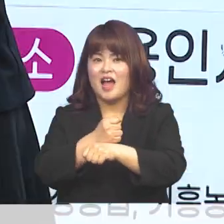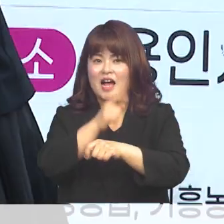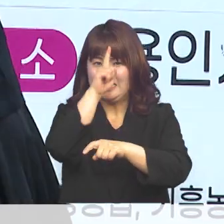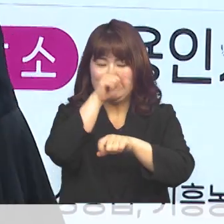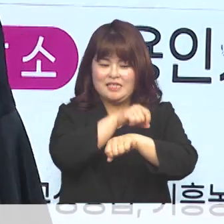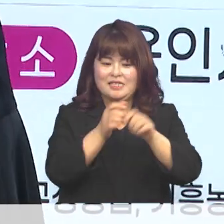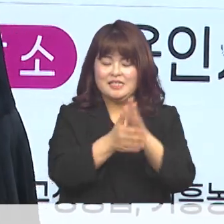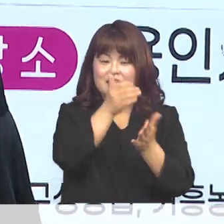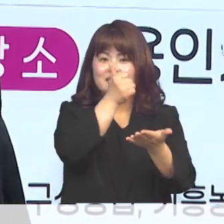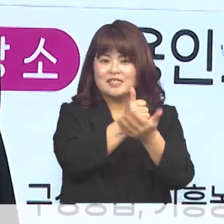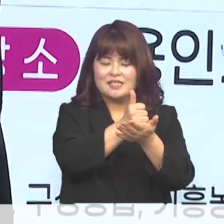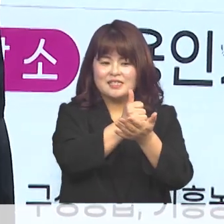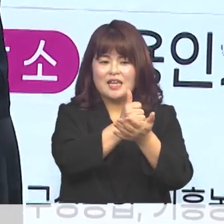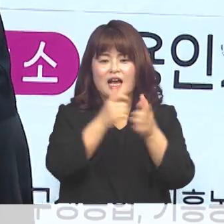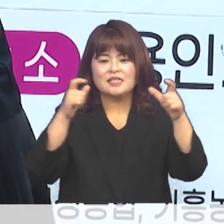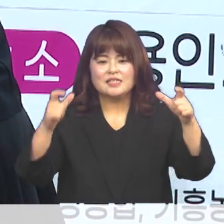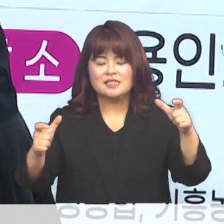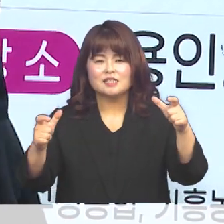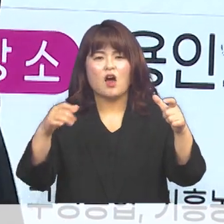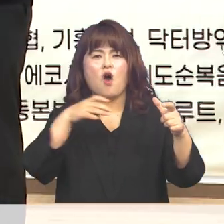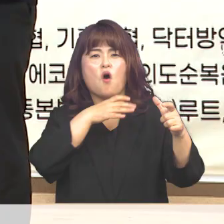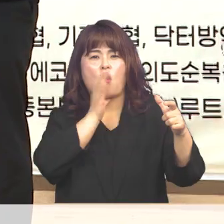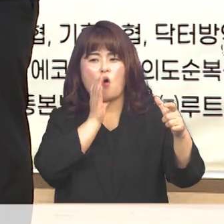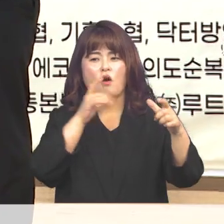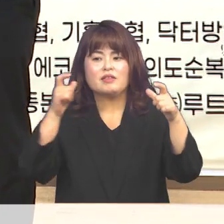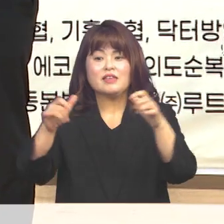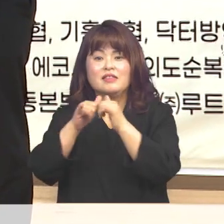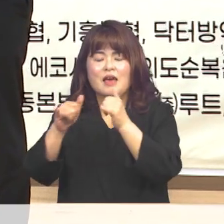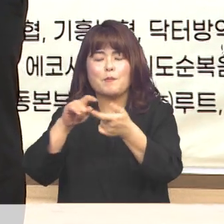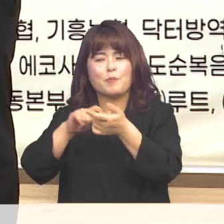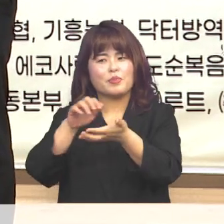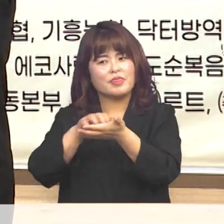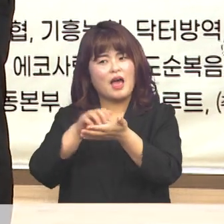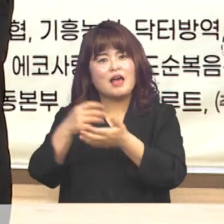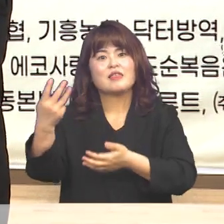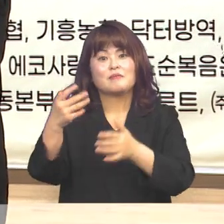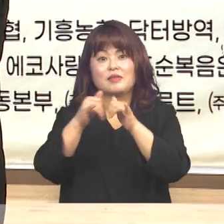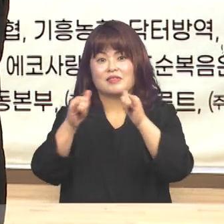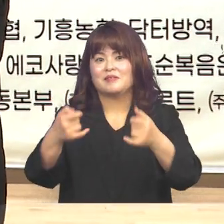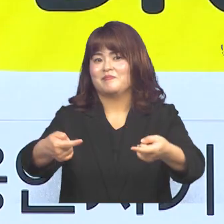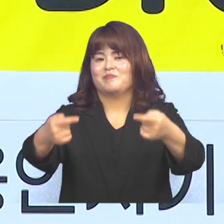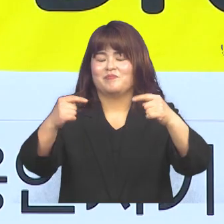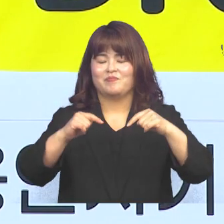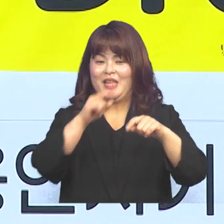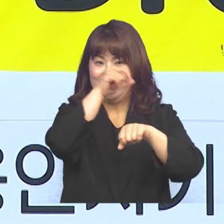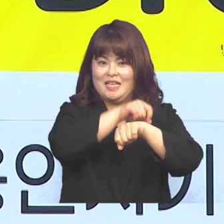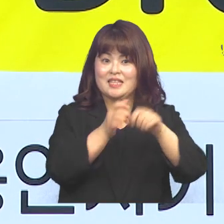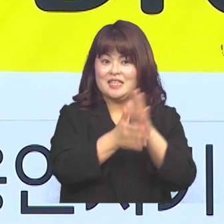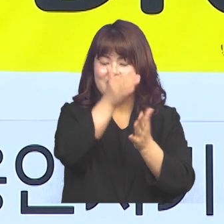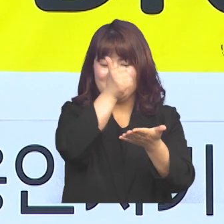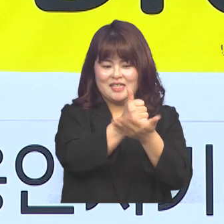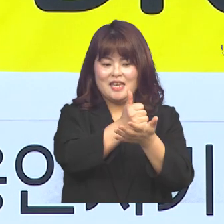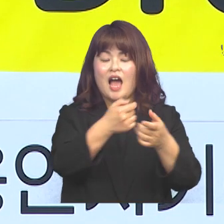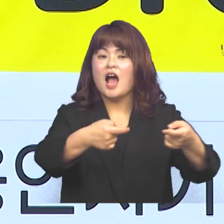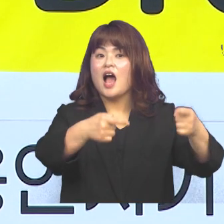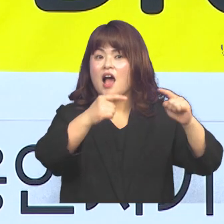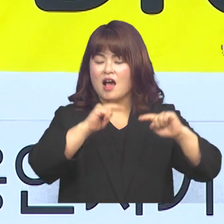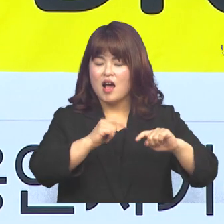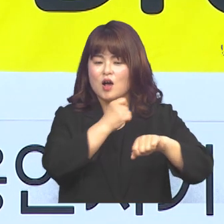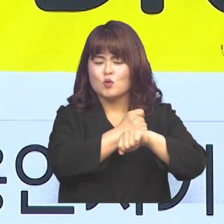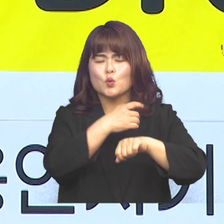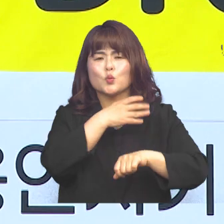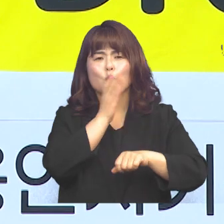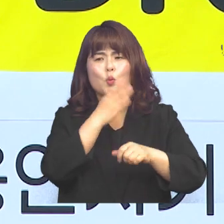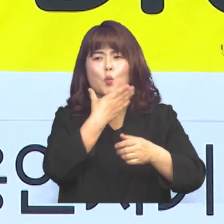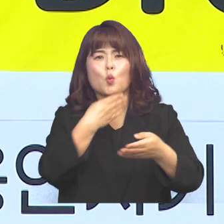진행되었고 이상일 용인특례시장과 지역 내 어르신, 주민 3천여 명이 참석했습니다. 이상일 용인특례시장은